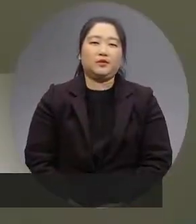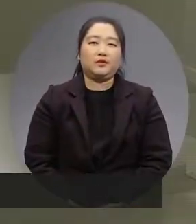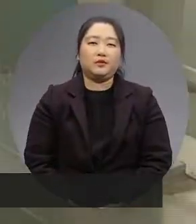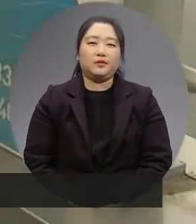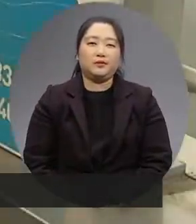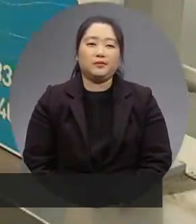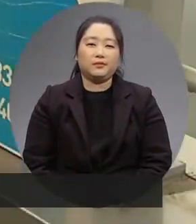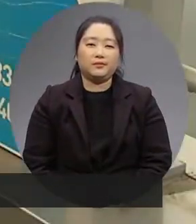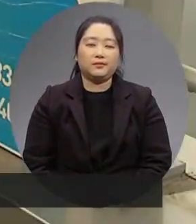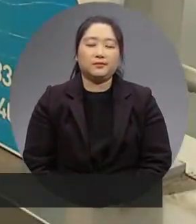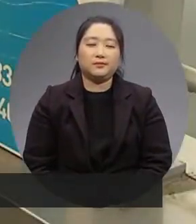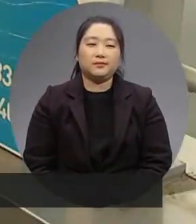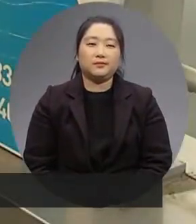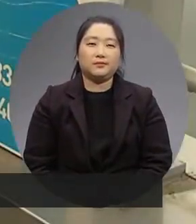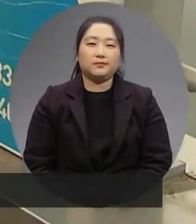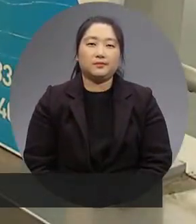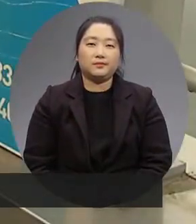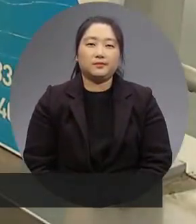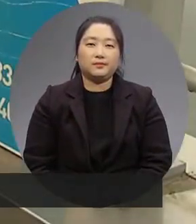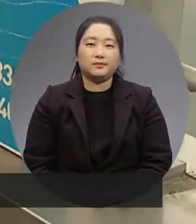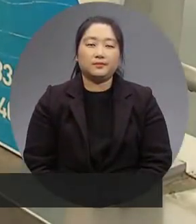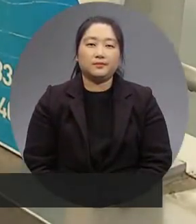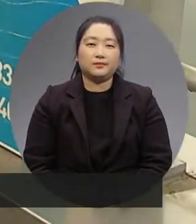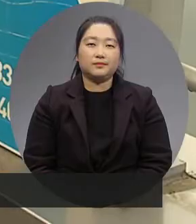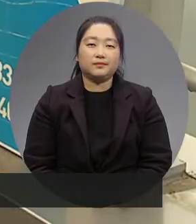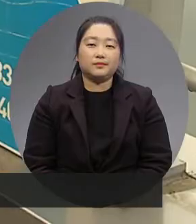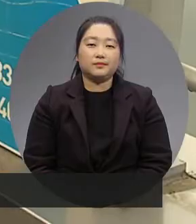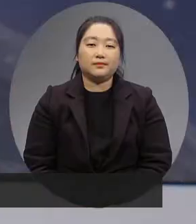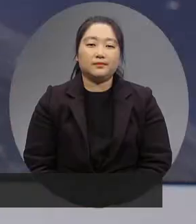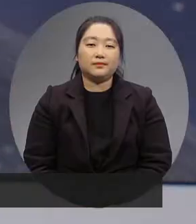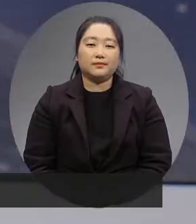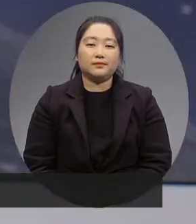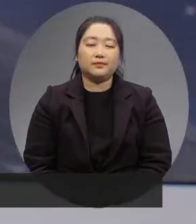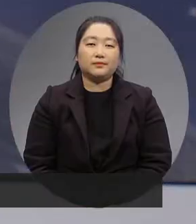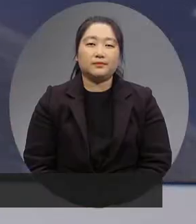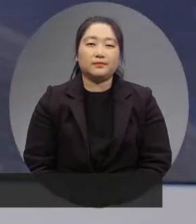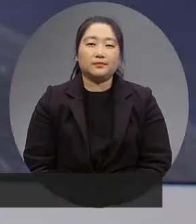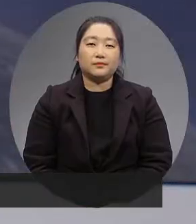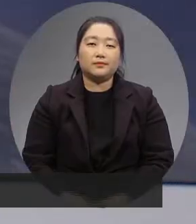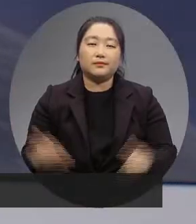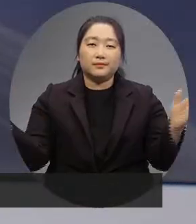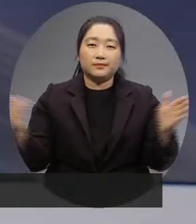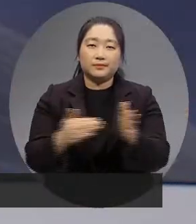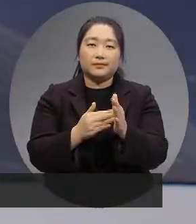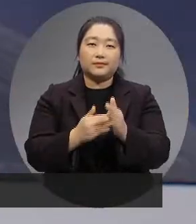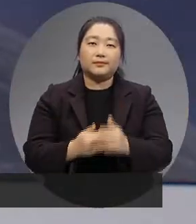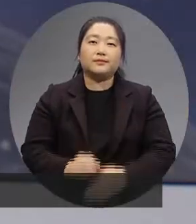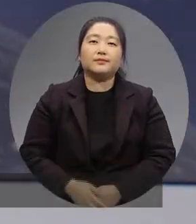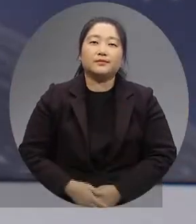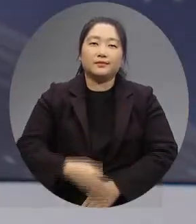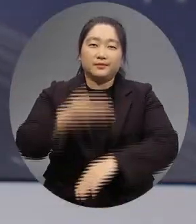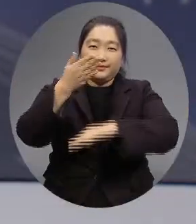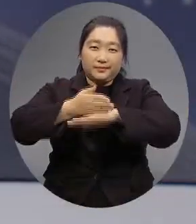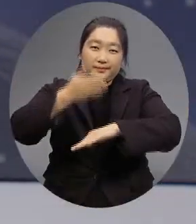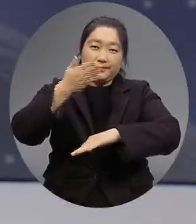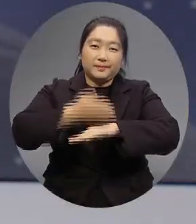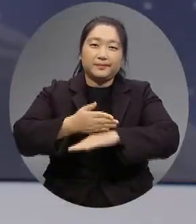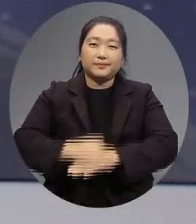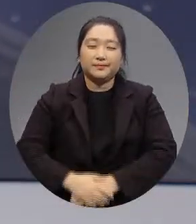MBC 뉴스 이승준입니다. 충북 소식 마칩니다. 시청해주신